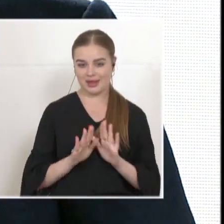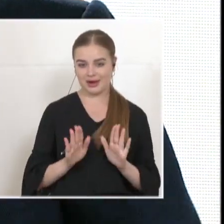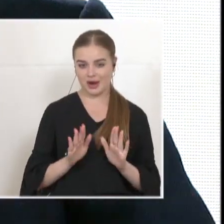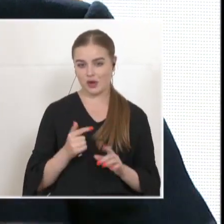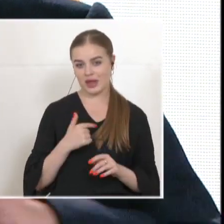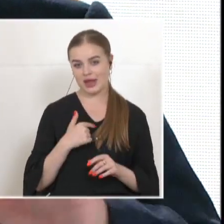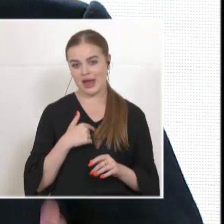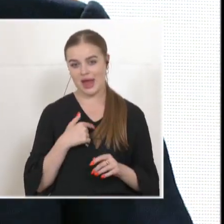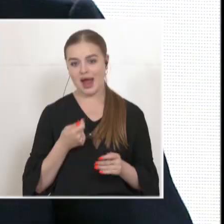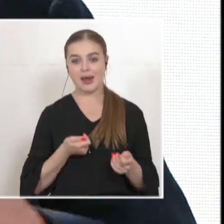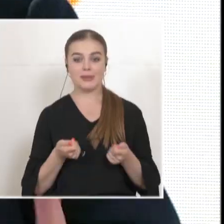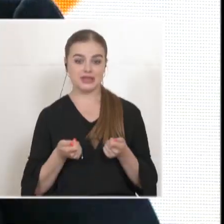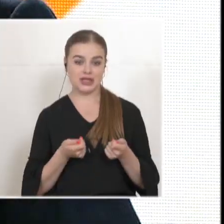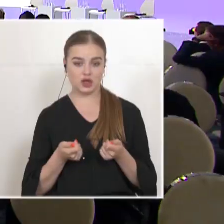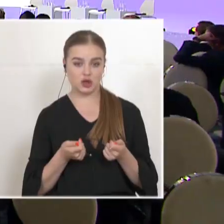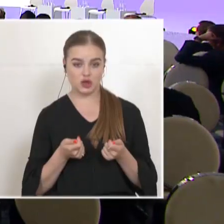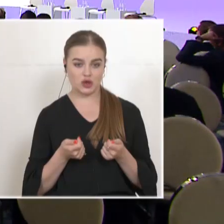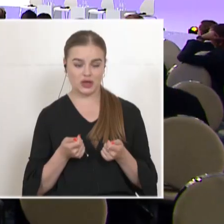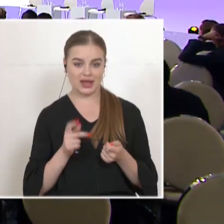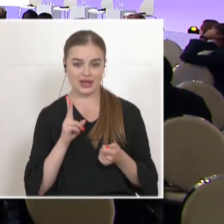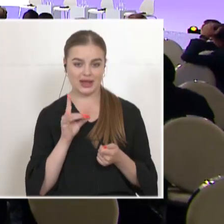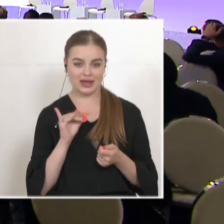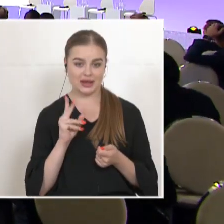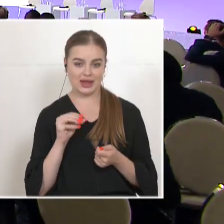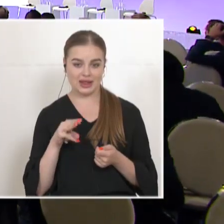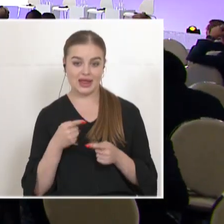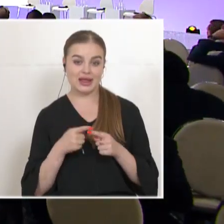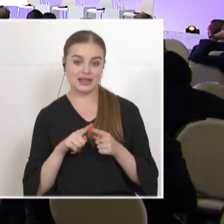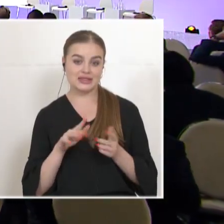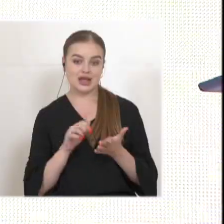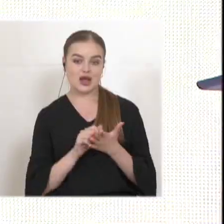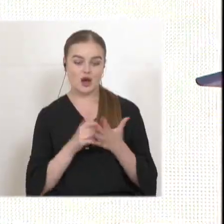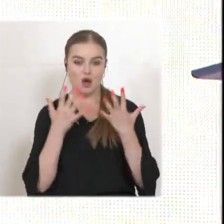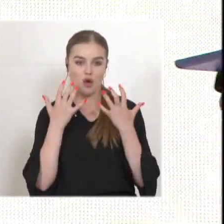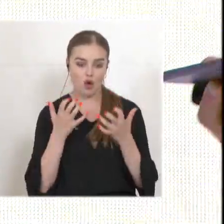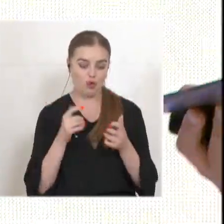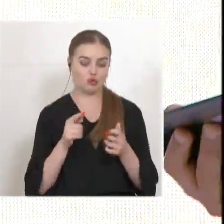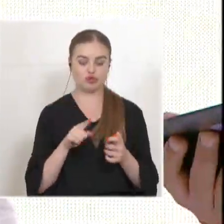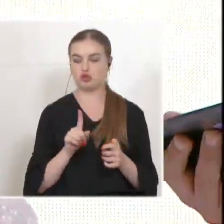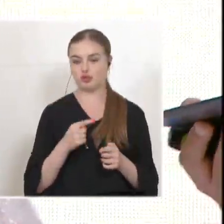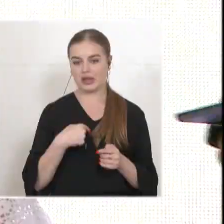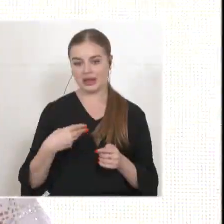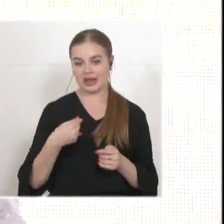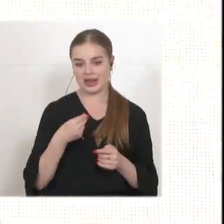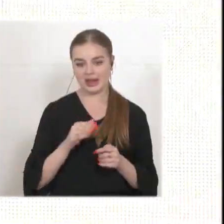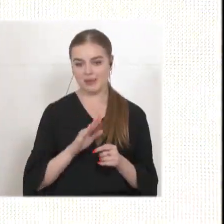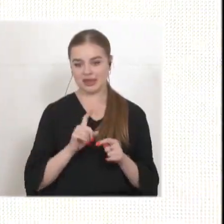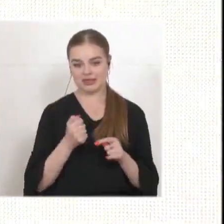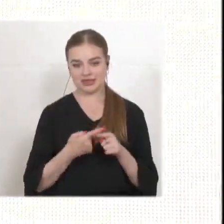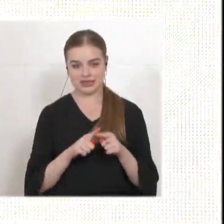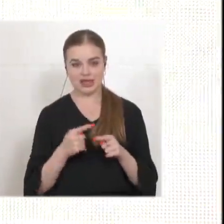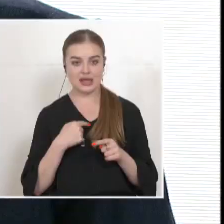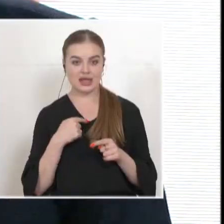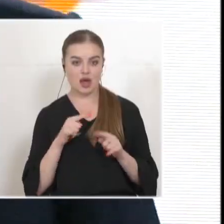Я адміністратор в крикеті. Це хобі, тому що мені за це не платять. Я організовую матчі